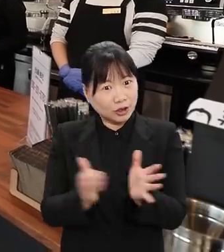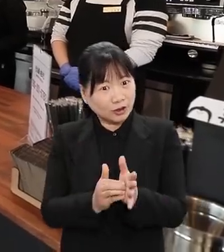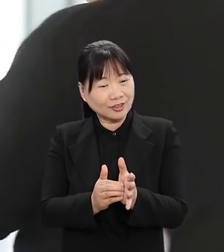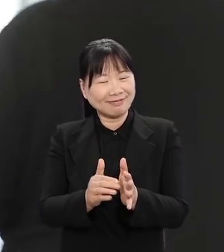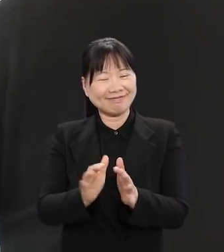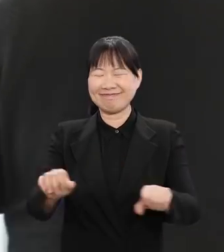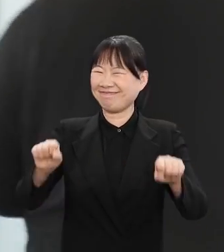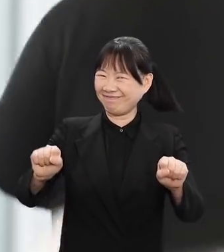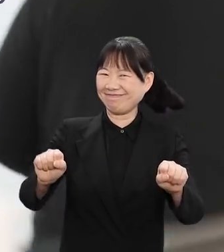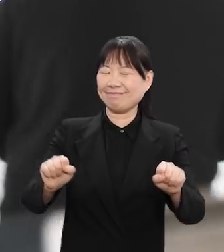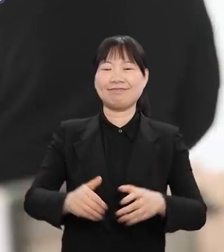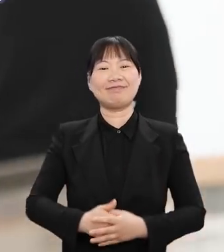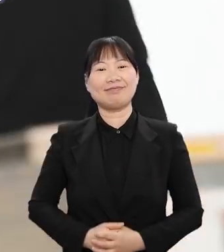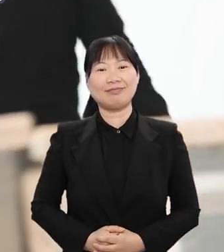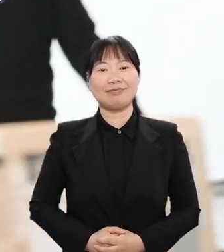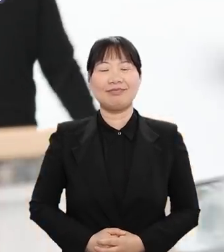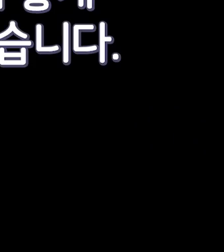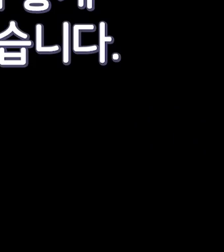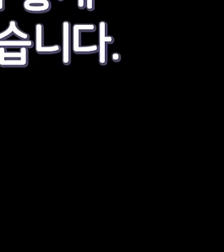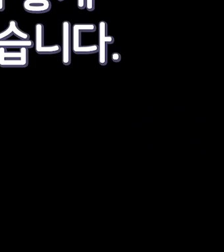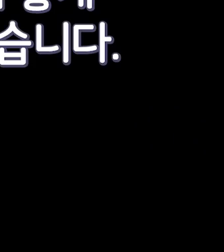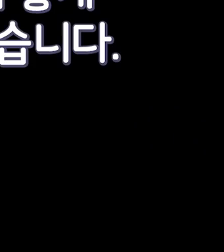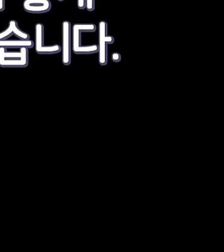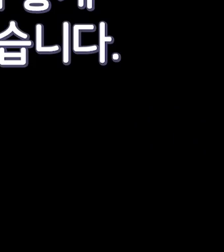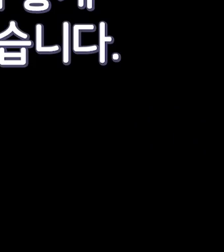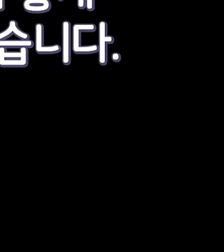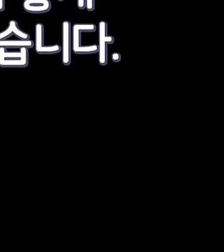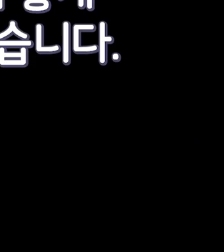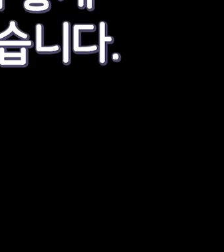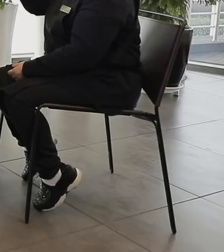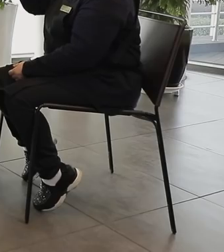끝이에요? 안녕!